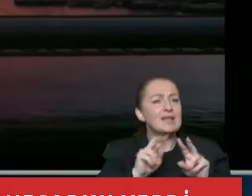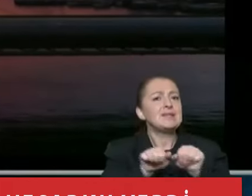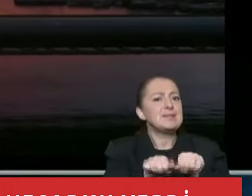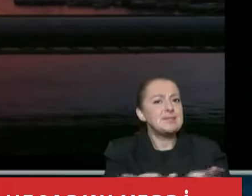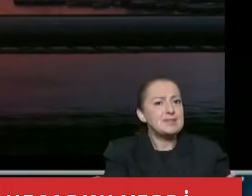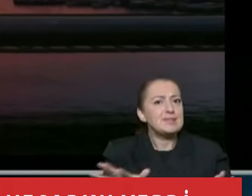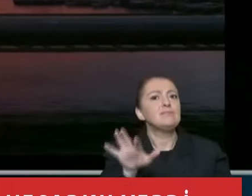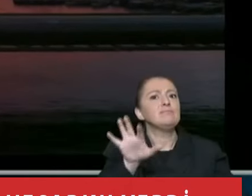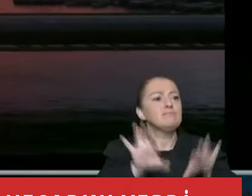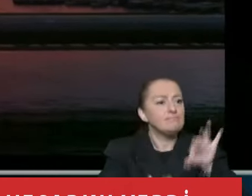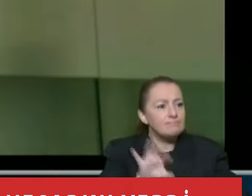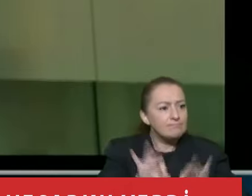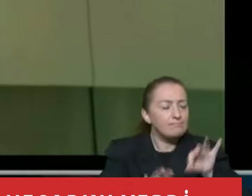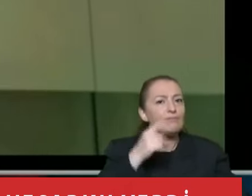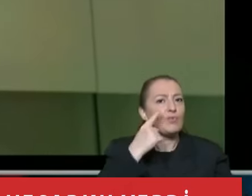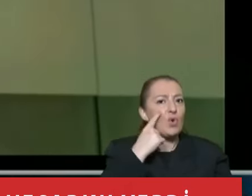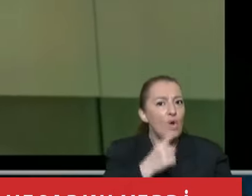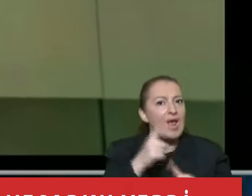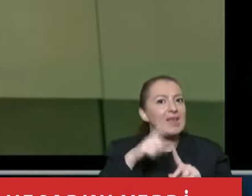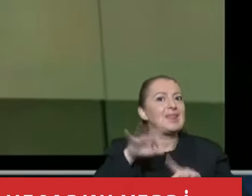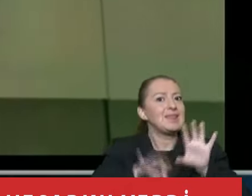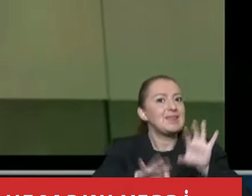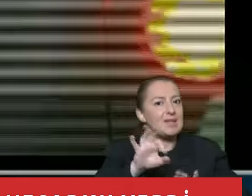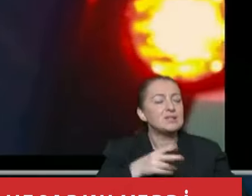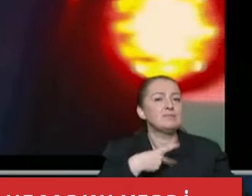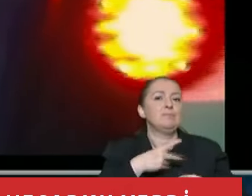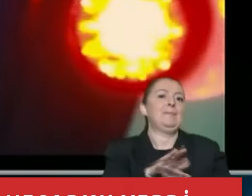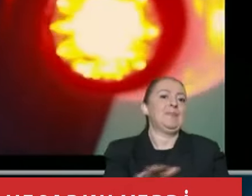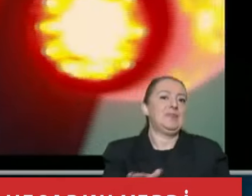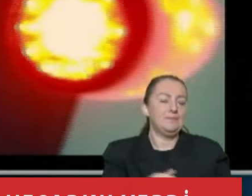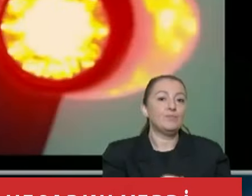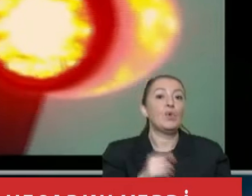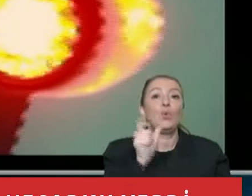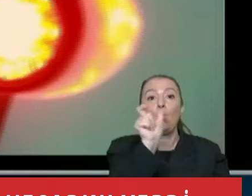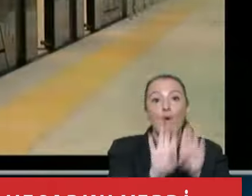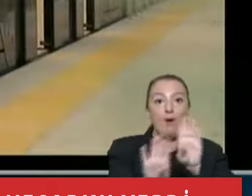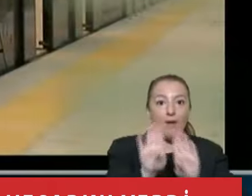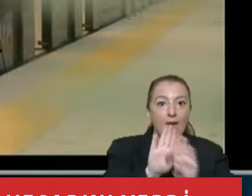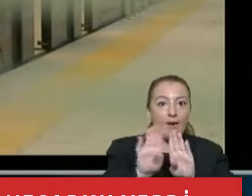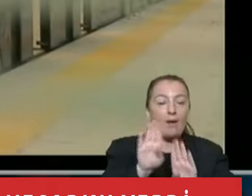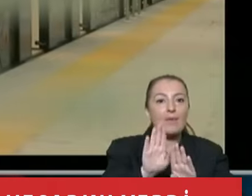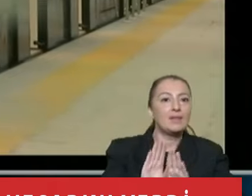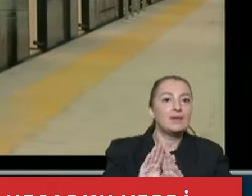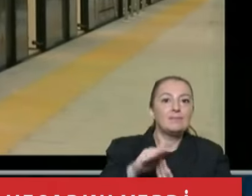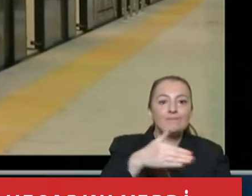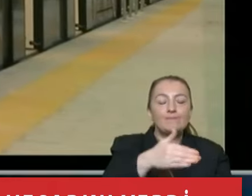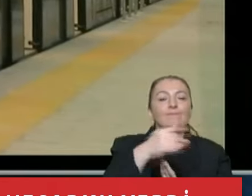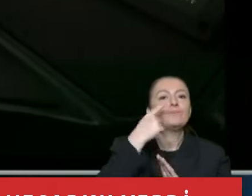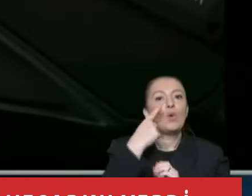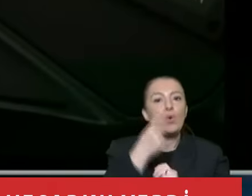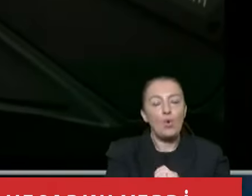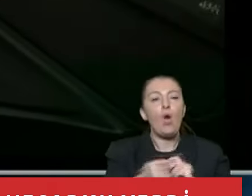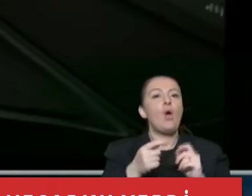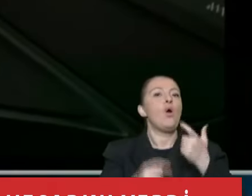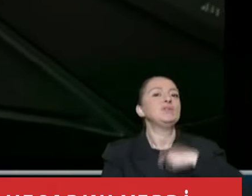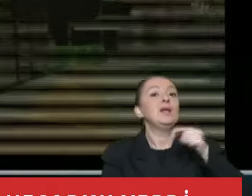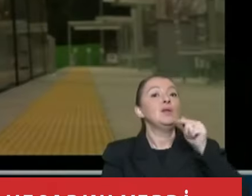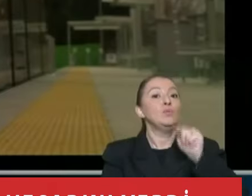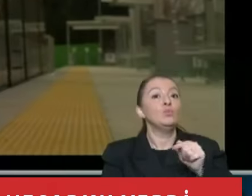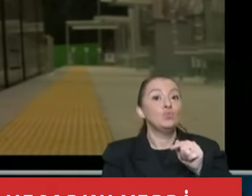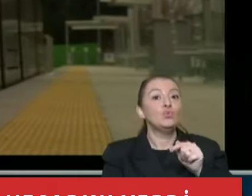test ve devre alma süreçlerini Biz tamamladık un Kapanı kavşağa geçişi Özellikle bu süreç